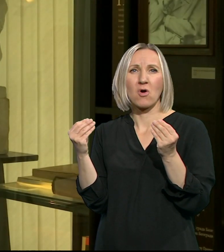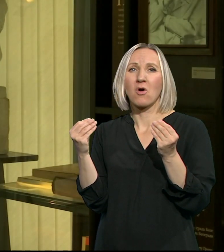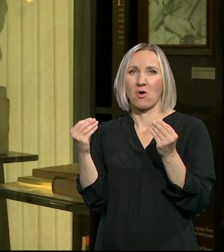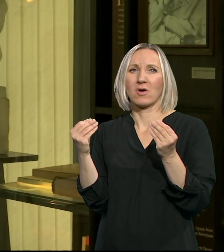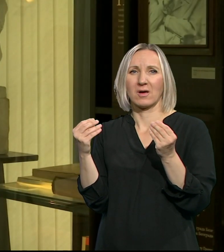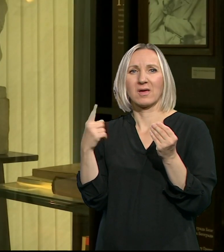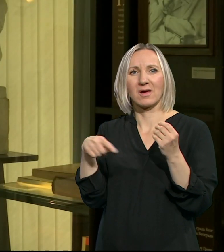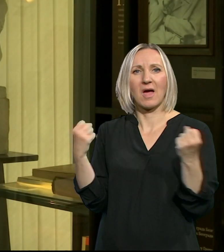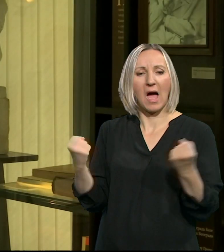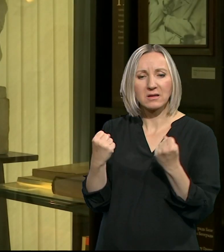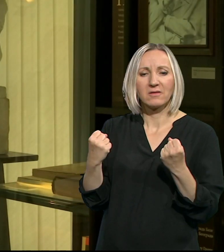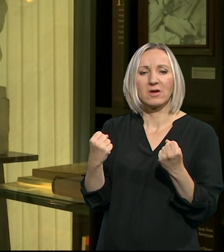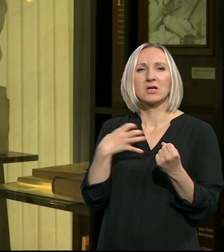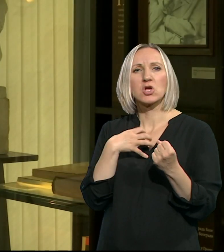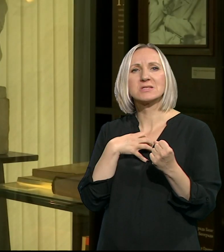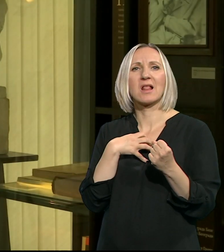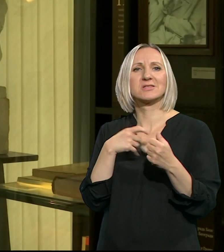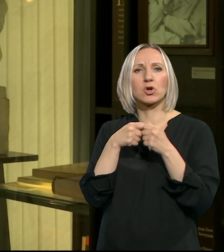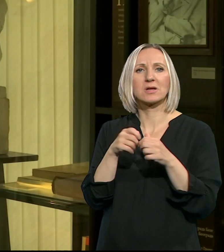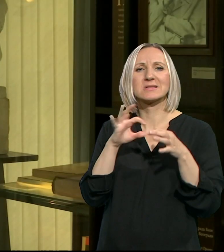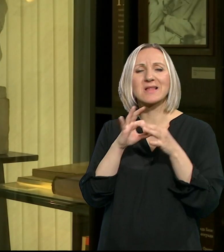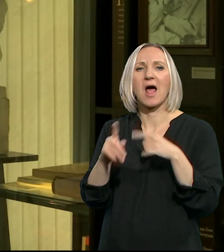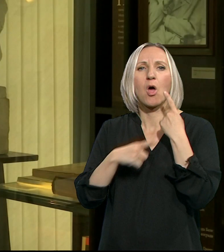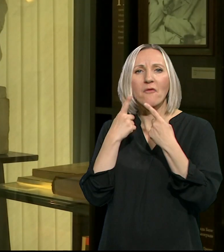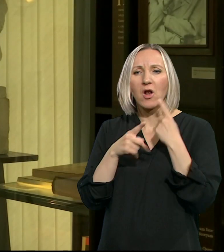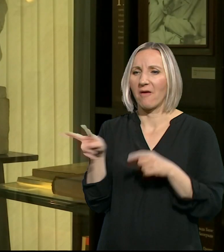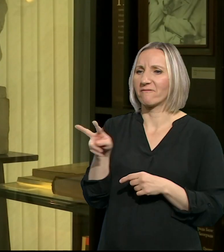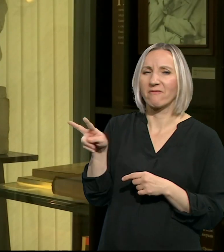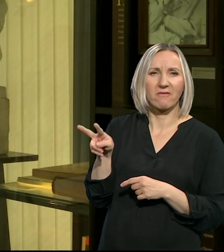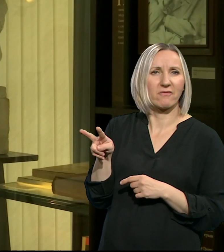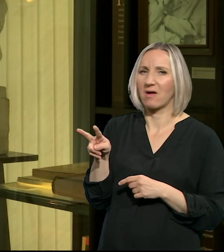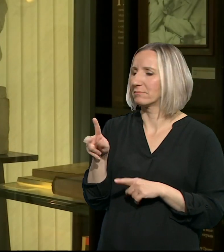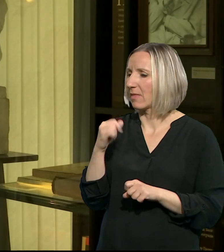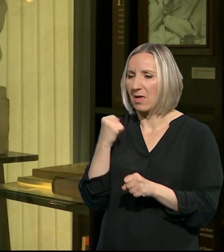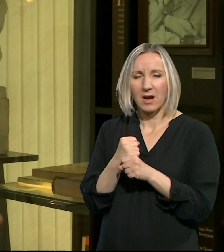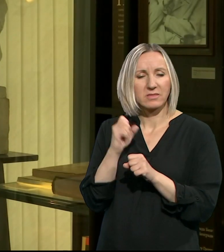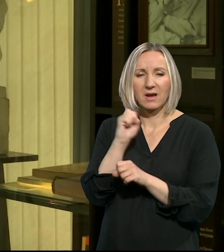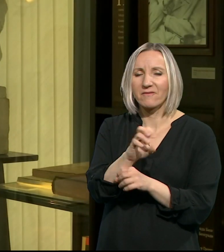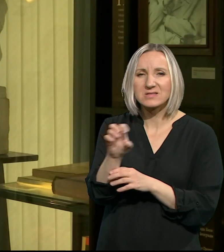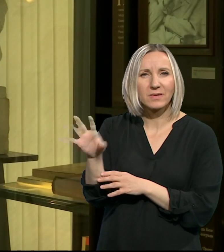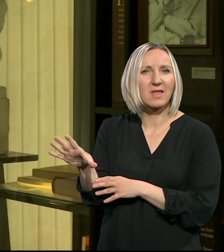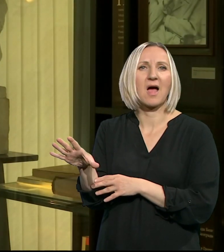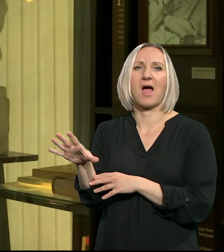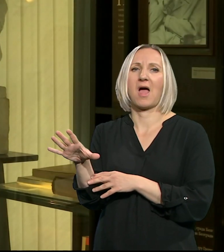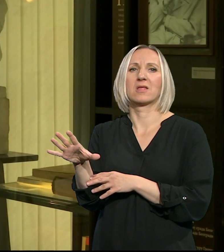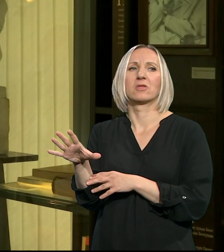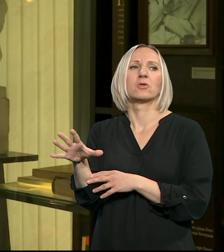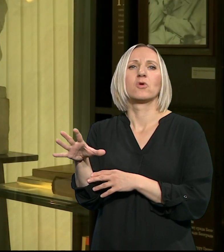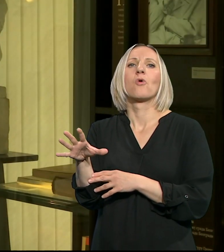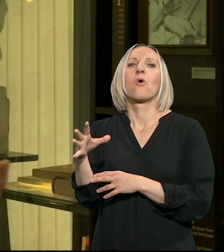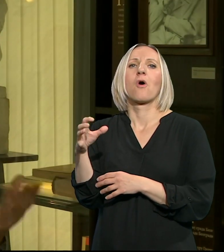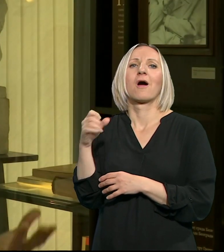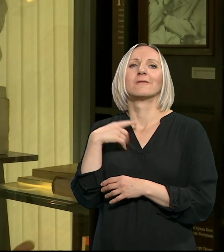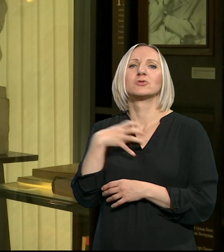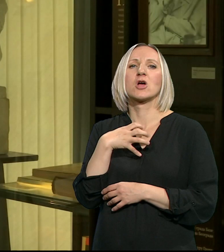aktivnih socijalističkih organizacija se stalno napominjalo kako oni ne rade na vaspitavanju socijalističke omladine, kako je